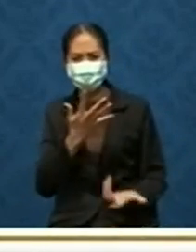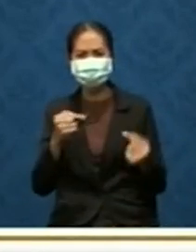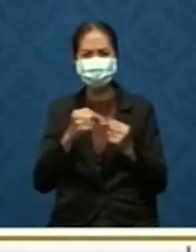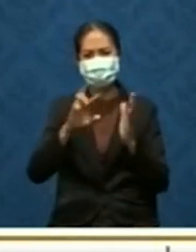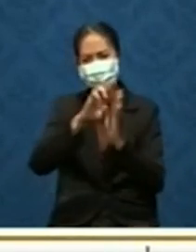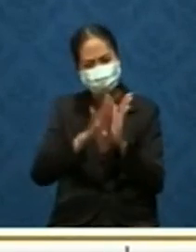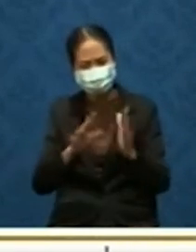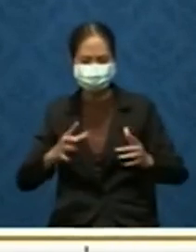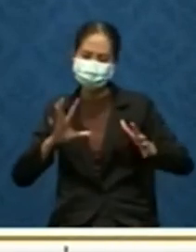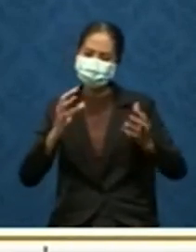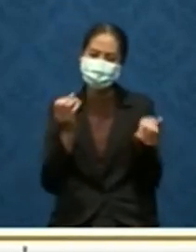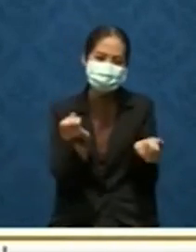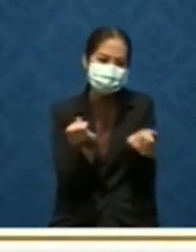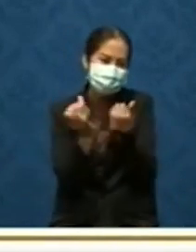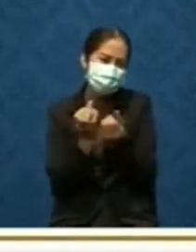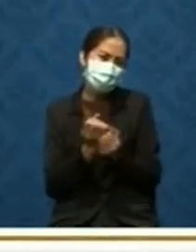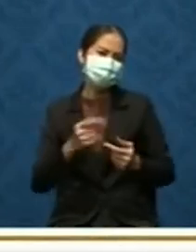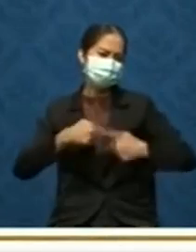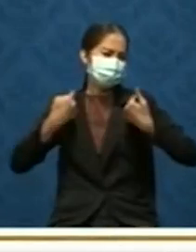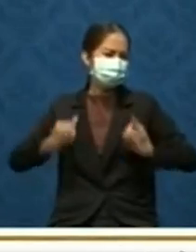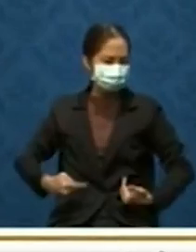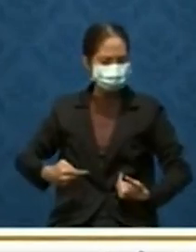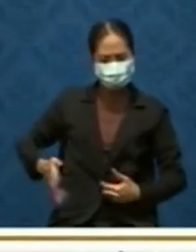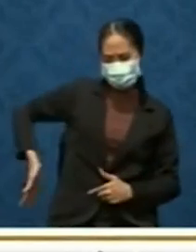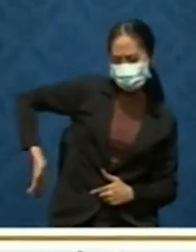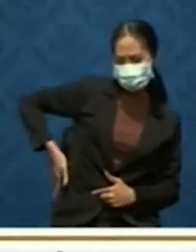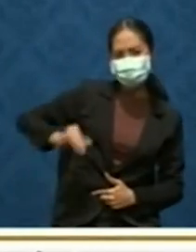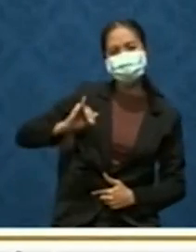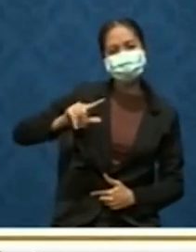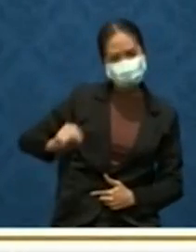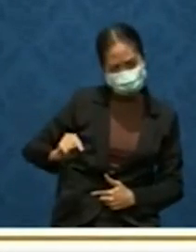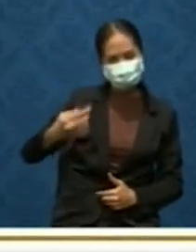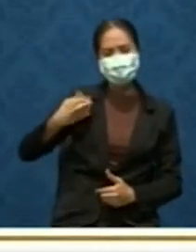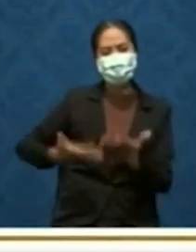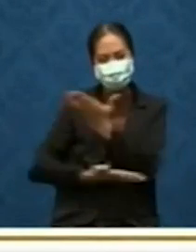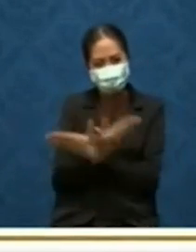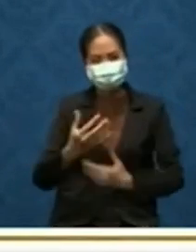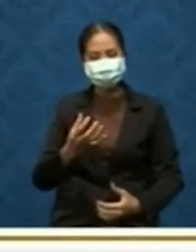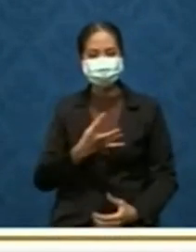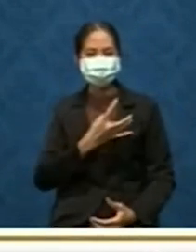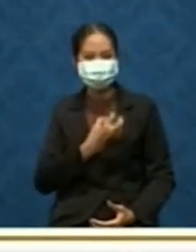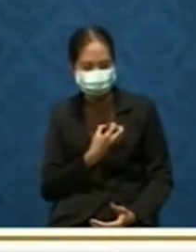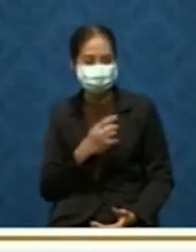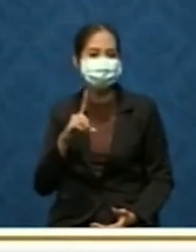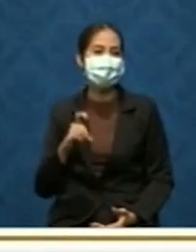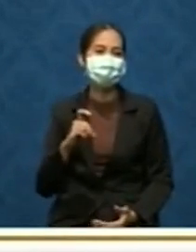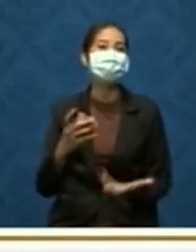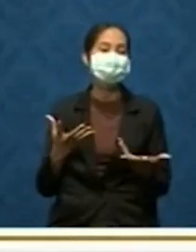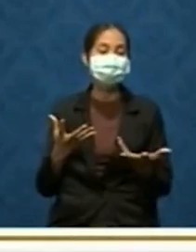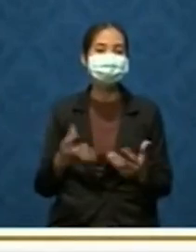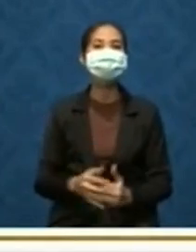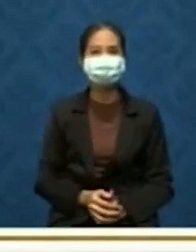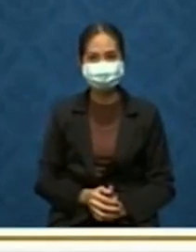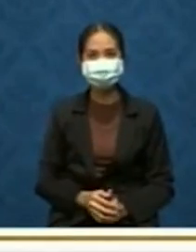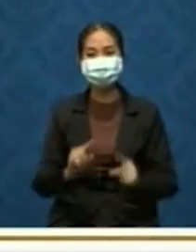ในร่างกายของเขาผลกระทบต่อร่างกายต่อระบบไต่โอกาสที่จะเกิดในการช็อคแต่สำหรับ